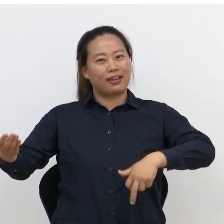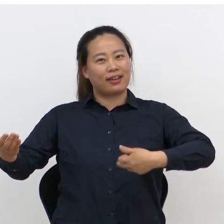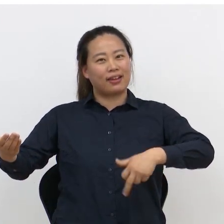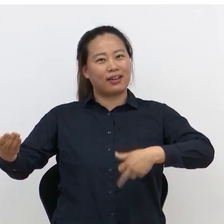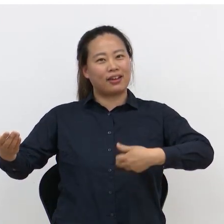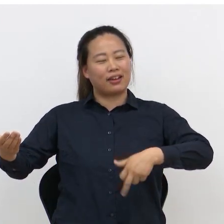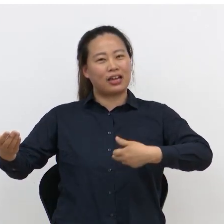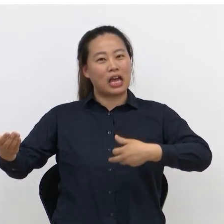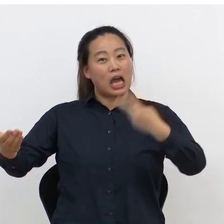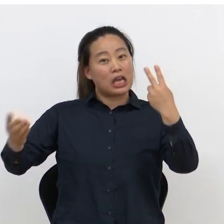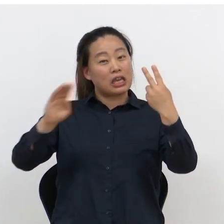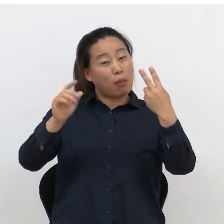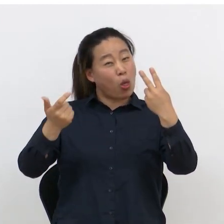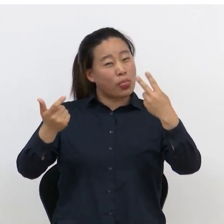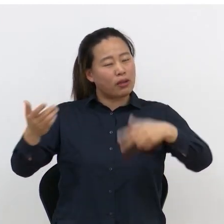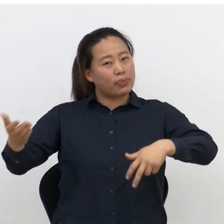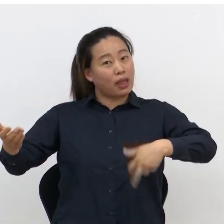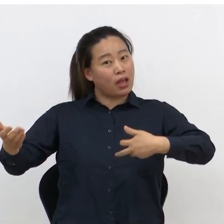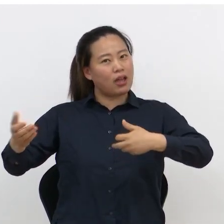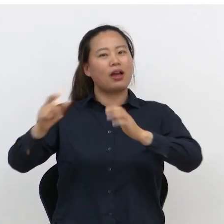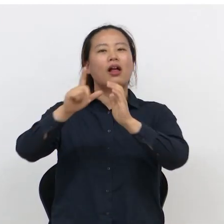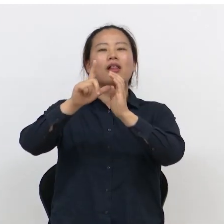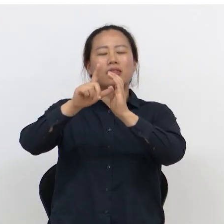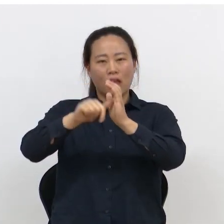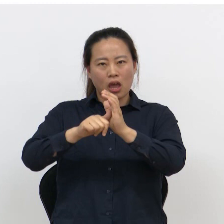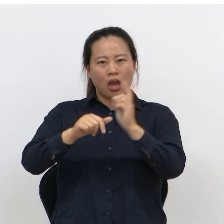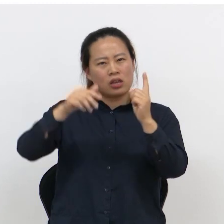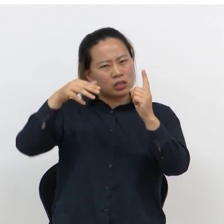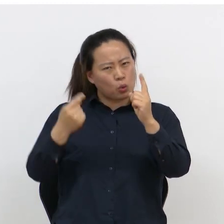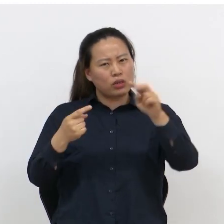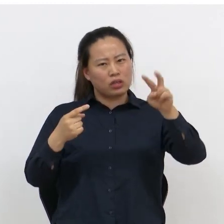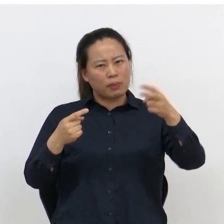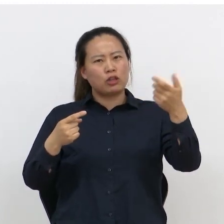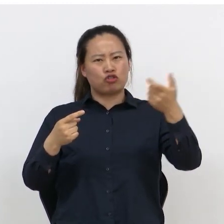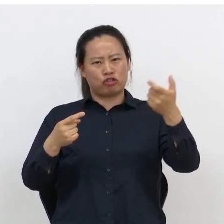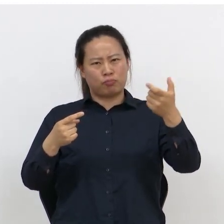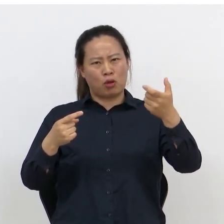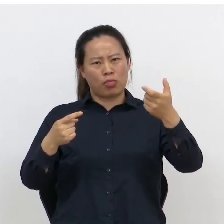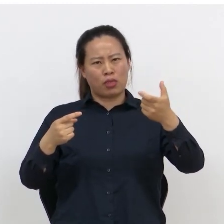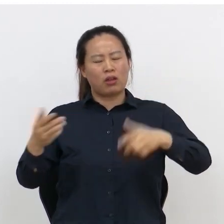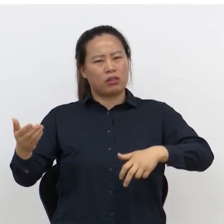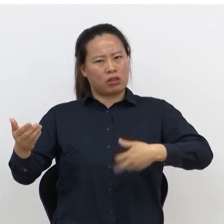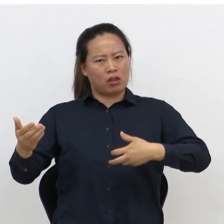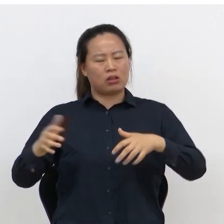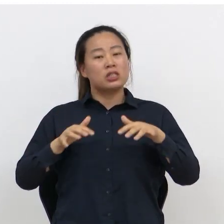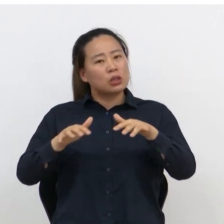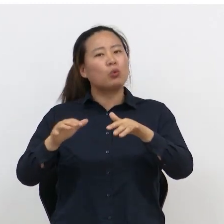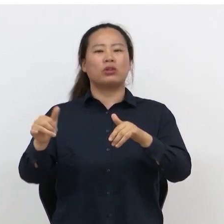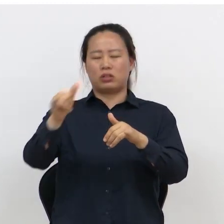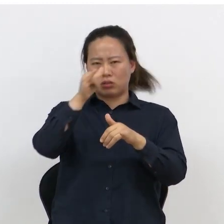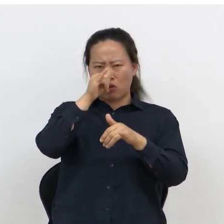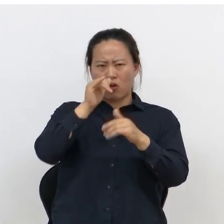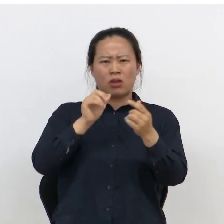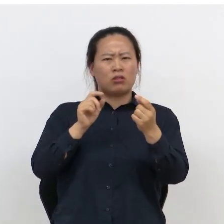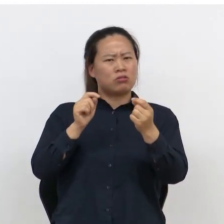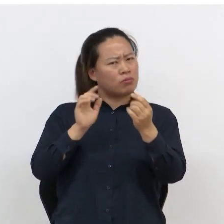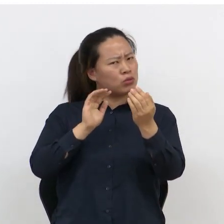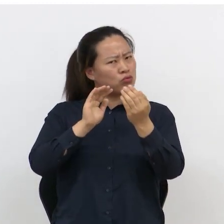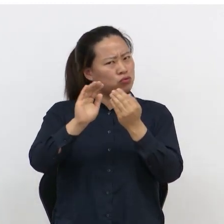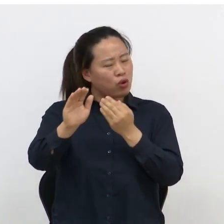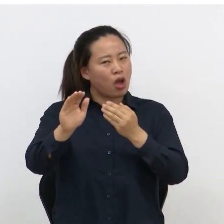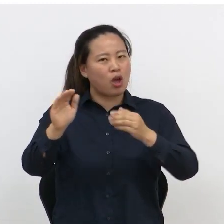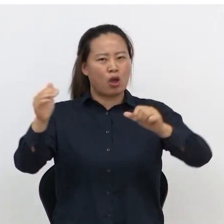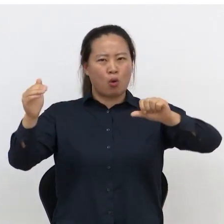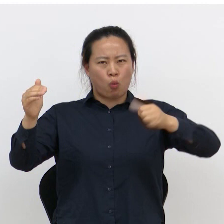기타 줄 2번 줄 여기를 누르고 줄을 튕기면 1초에 260회 진동을 한다고 했습니다. 잠시 후에